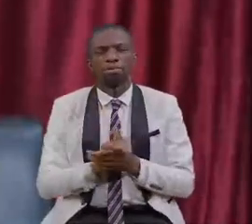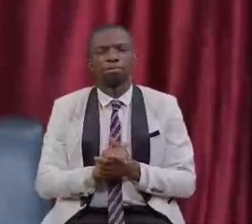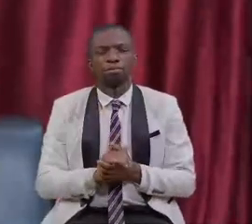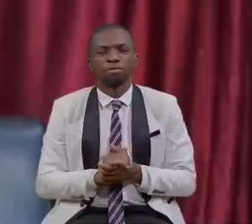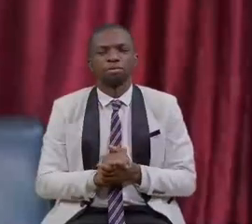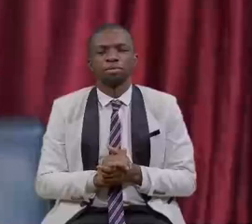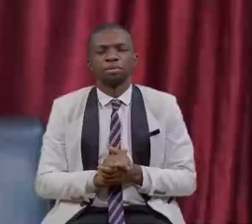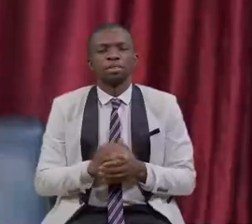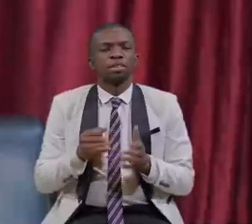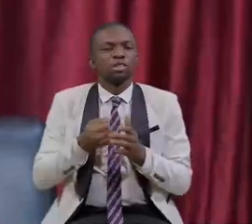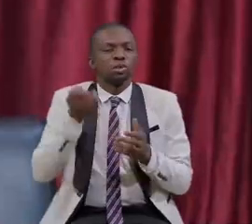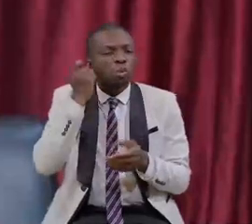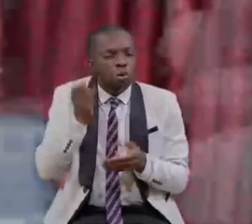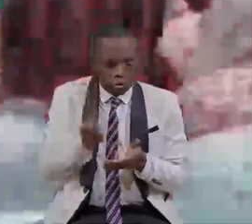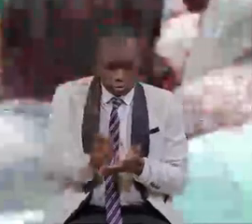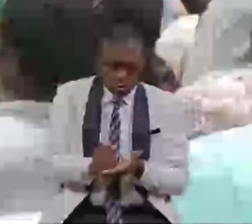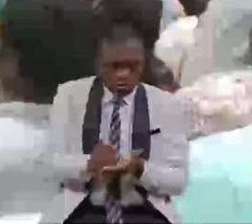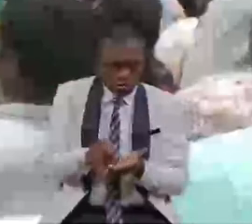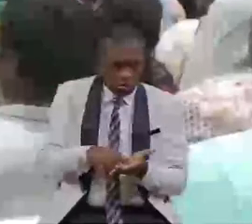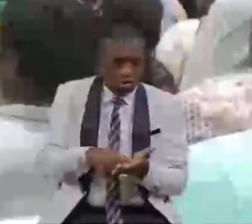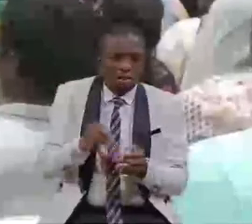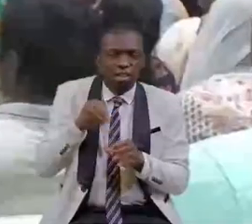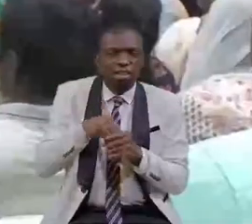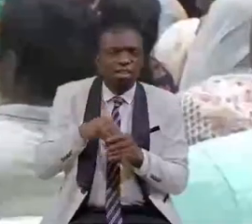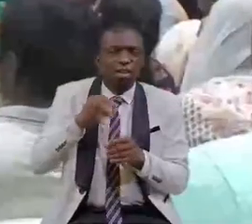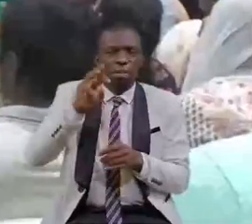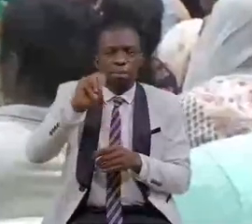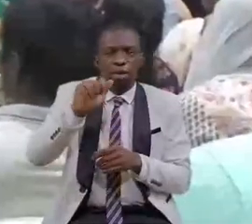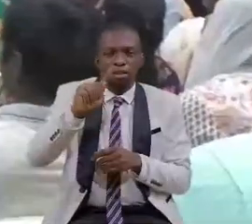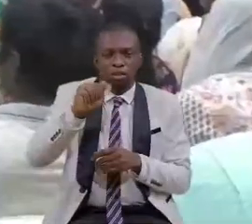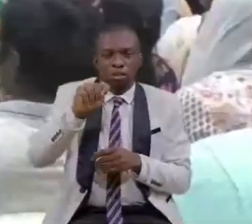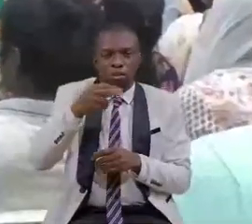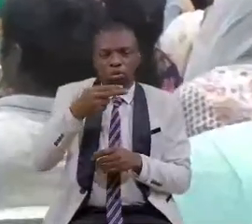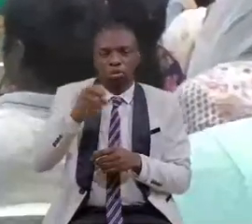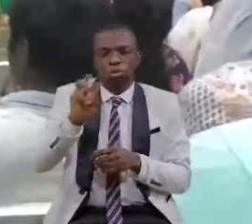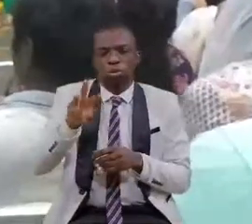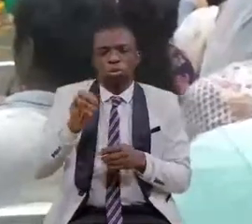C'est enregistré en Matthieu. C'est enregistré en Luc.